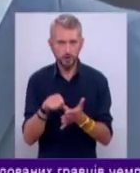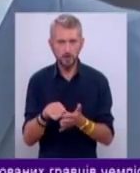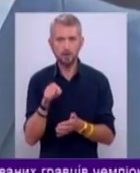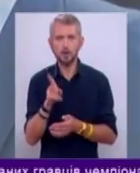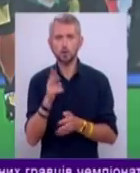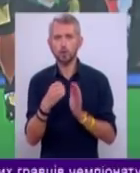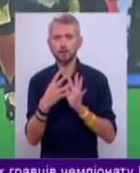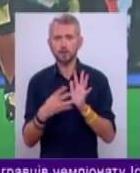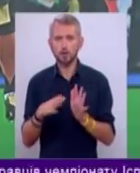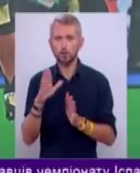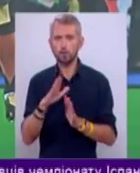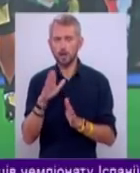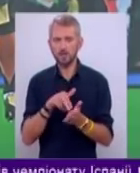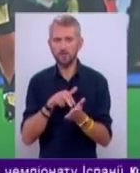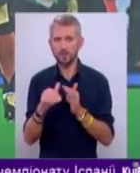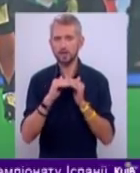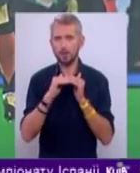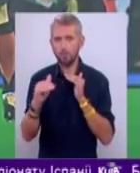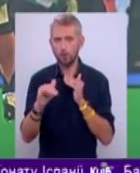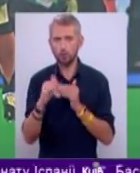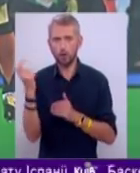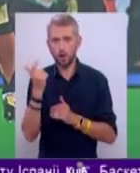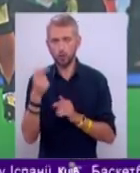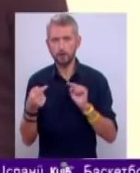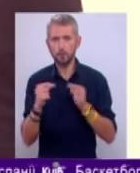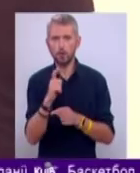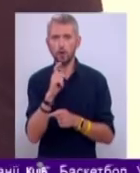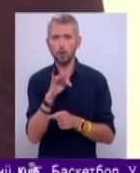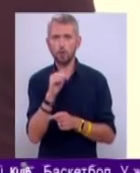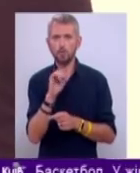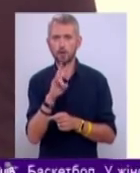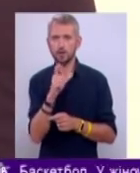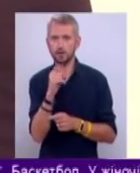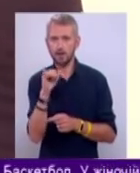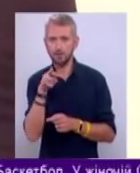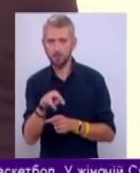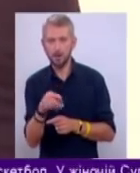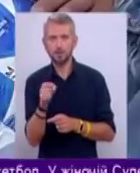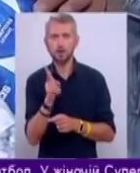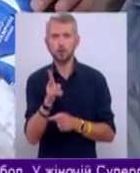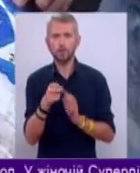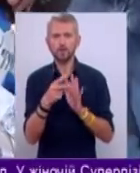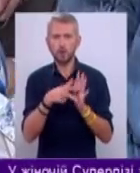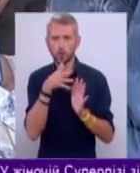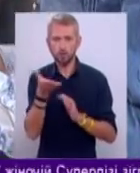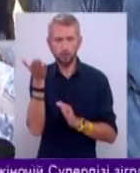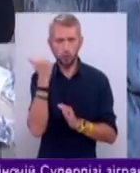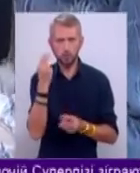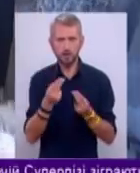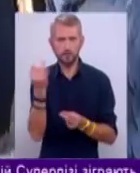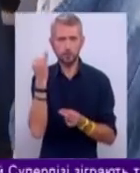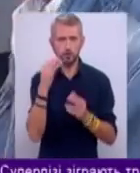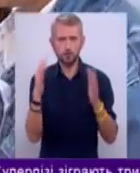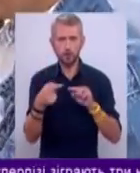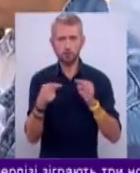Ті, хто 19 вересня вийде на поле у Харкові проти Хофенхайму, а також ті, хто 18 років тому зіграв в історичному матчі